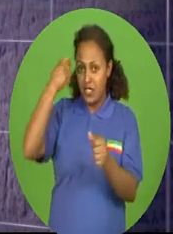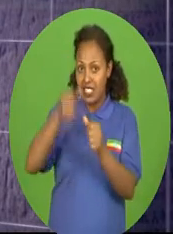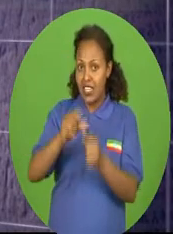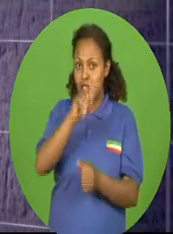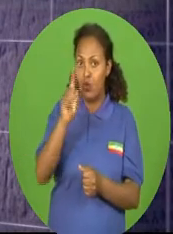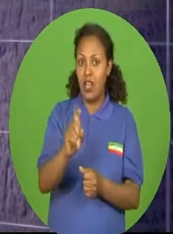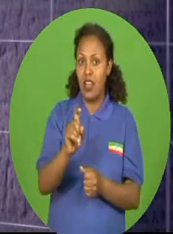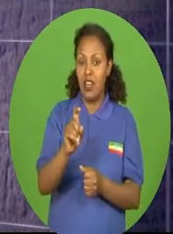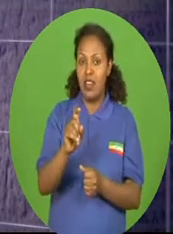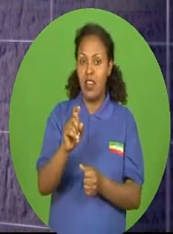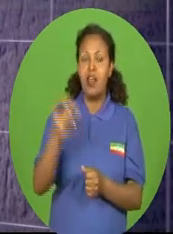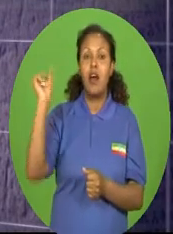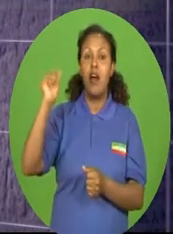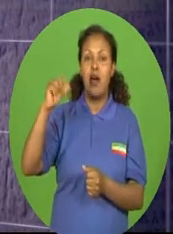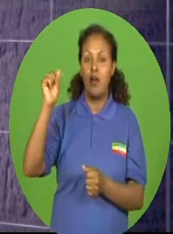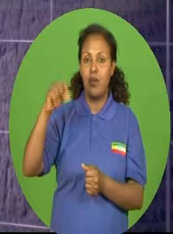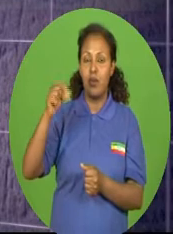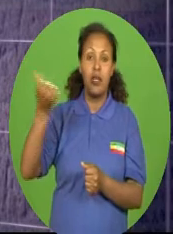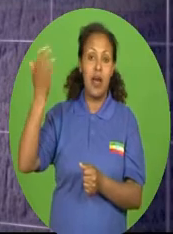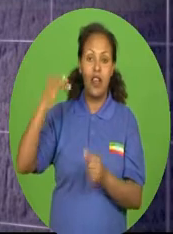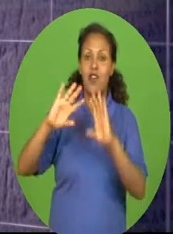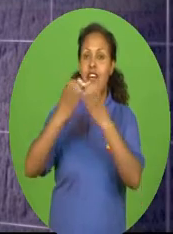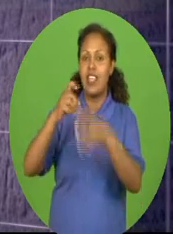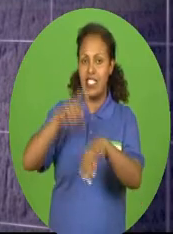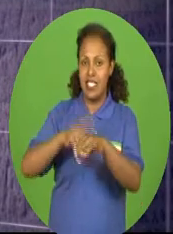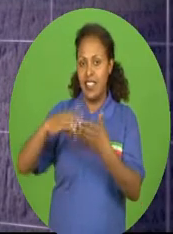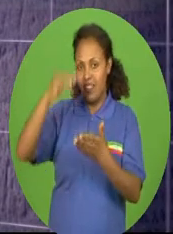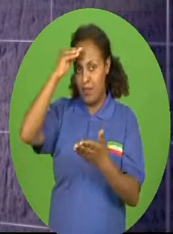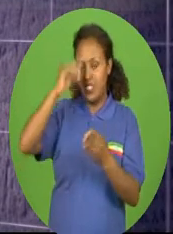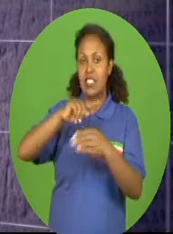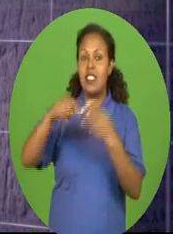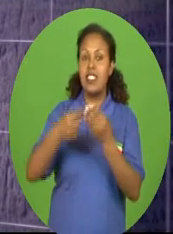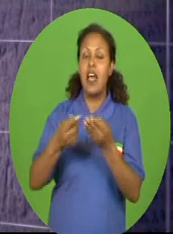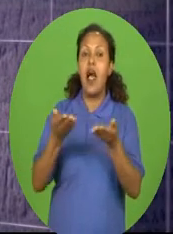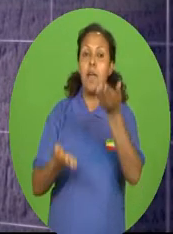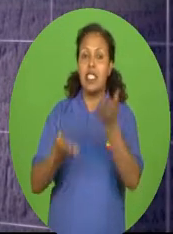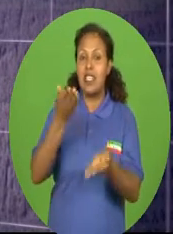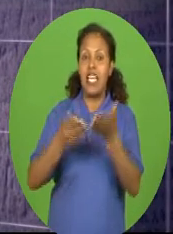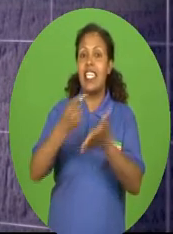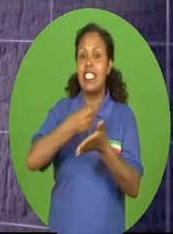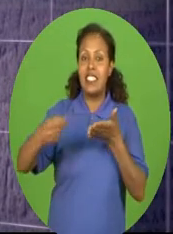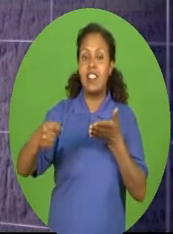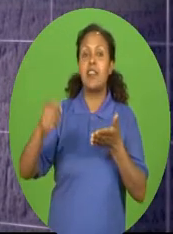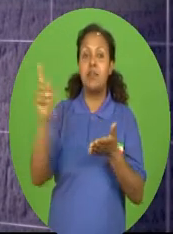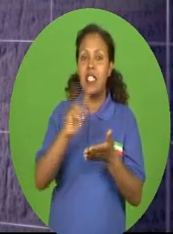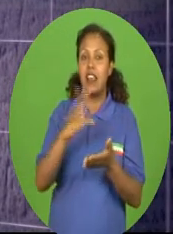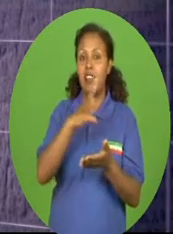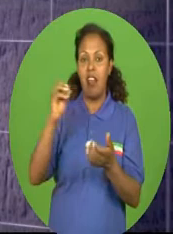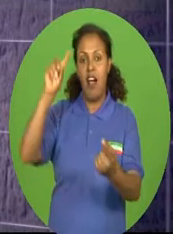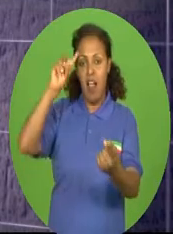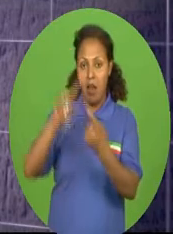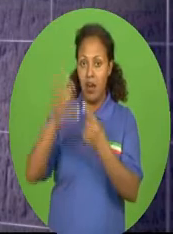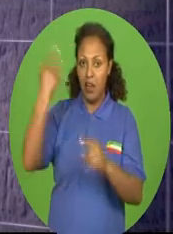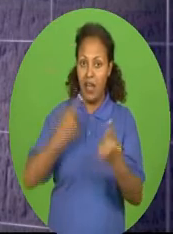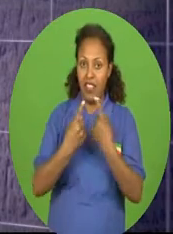ትዚላችኋል? አው ያለፈው ክፍለ ጊዜ ትምህርት ስለ አመዛዛኝ ድርሰት ምንነትና አላማ